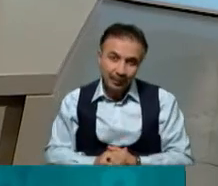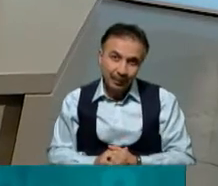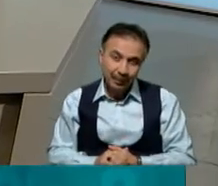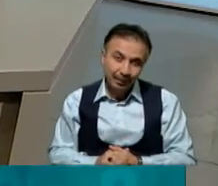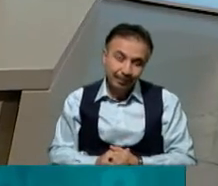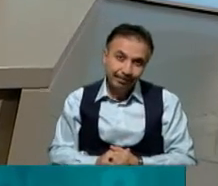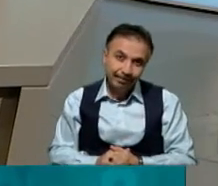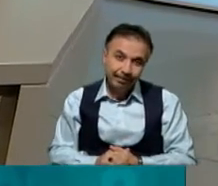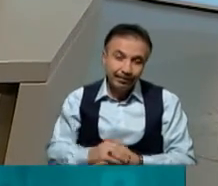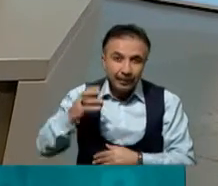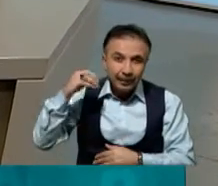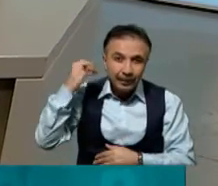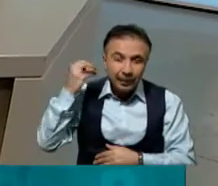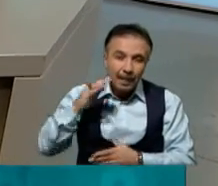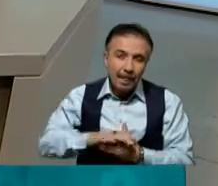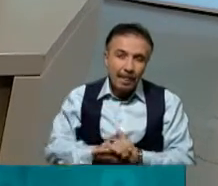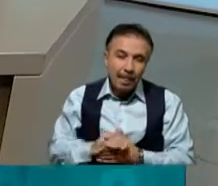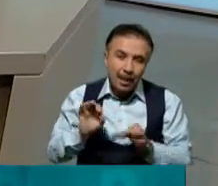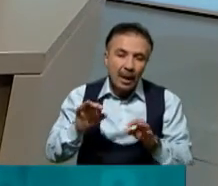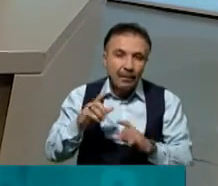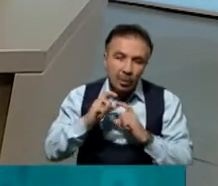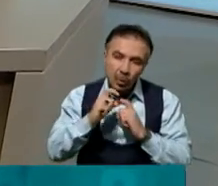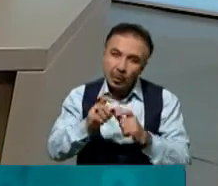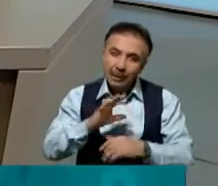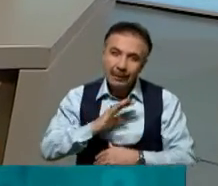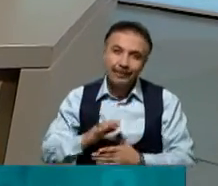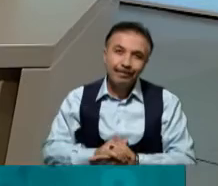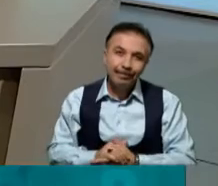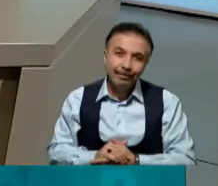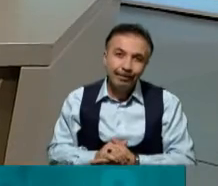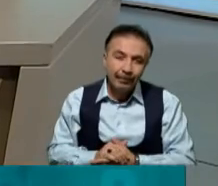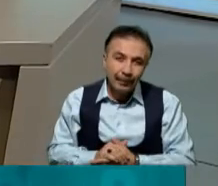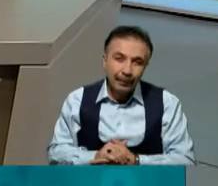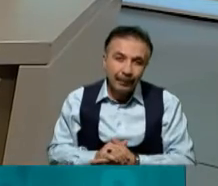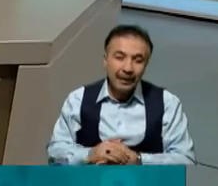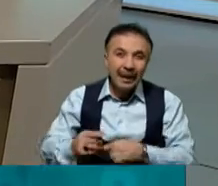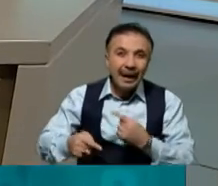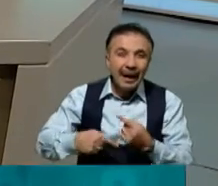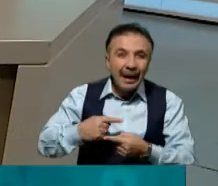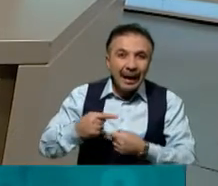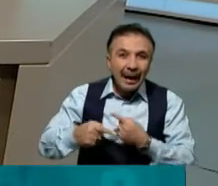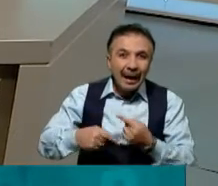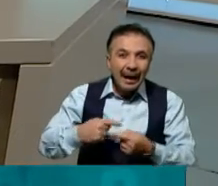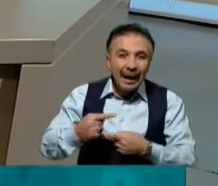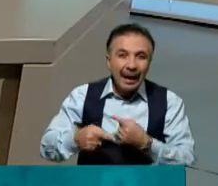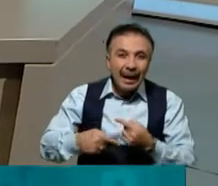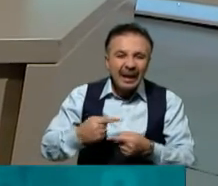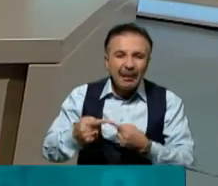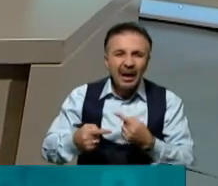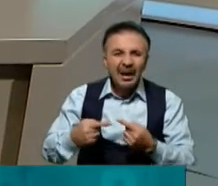Hocam şöyle bir sorum da var. Şu şekilde söyleyeyim size. Akrabalarımız, bizim canımıza acıtan bazı akrabalarımız